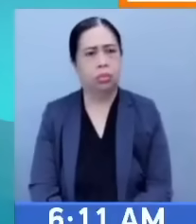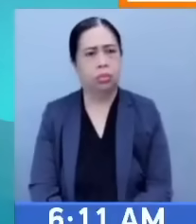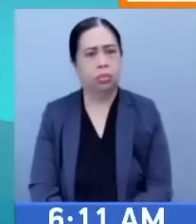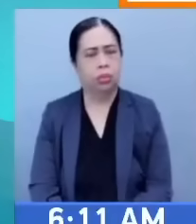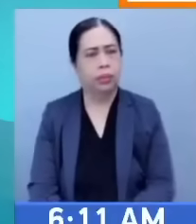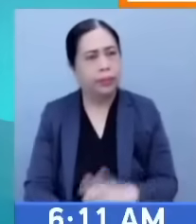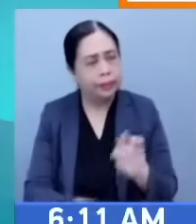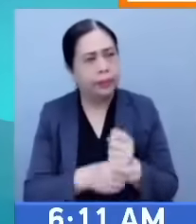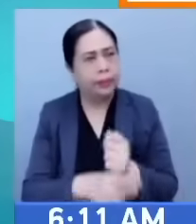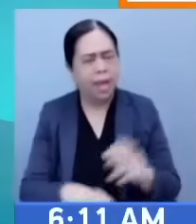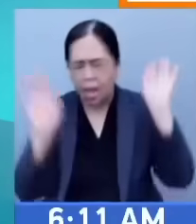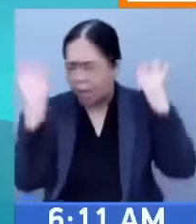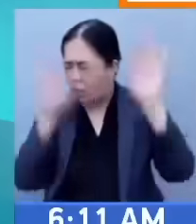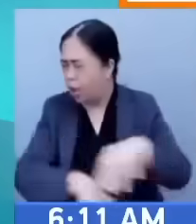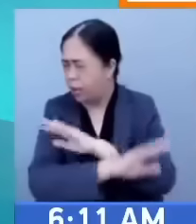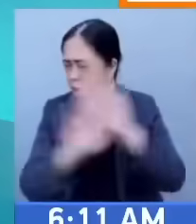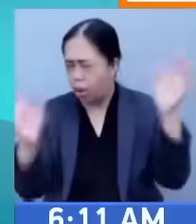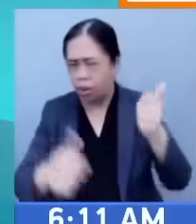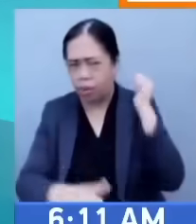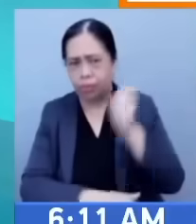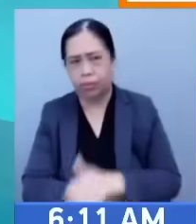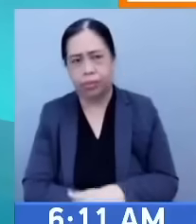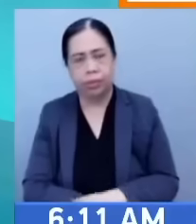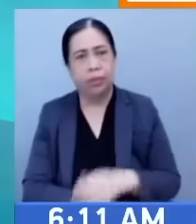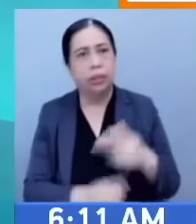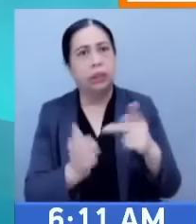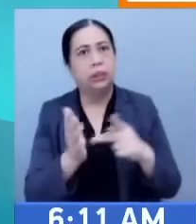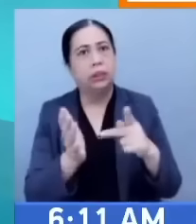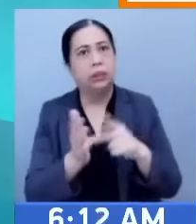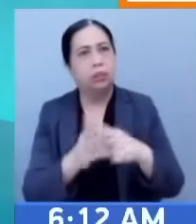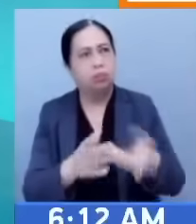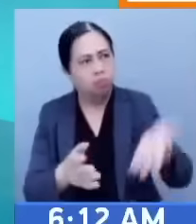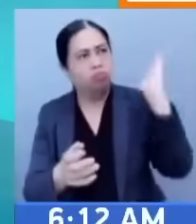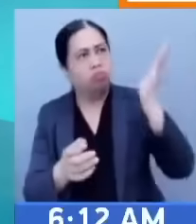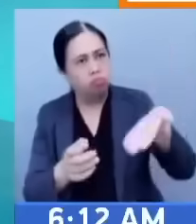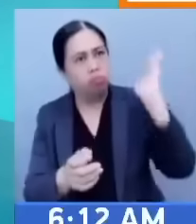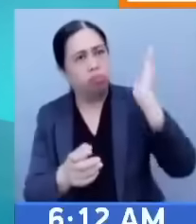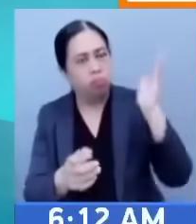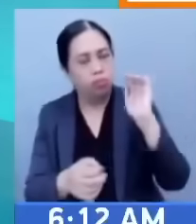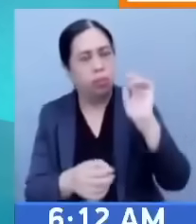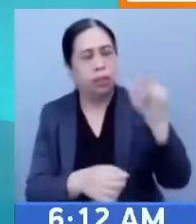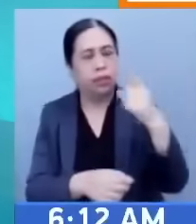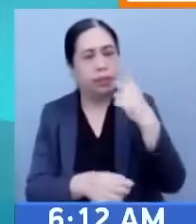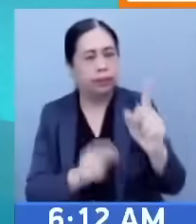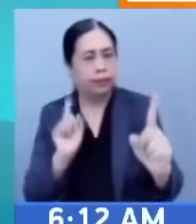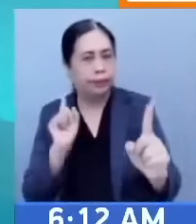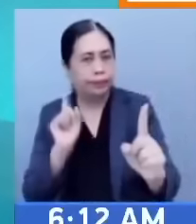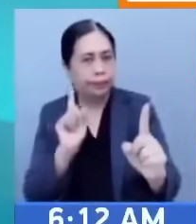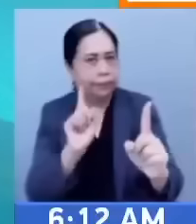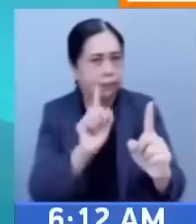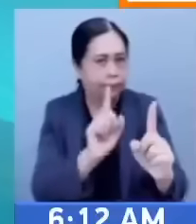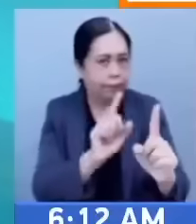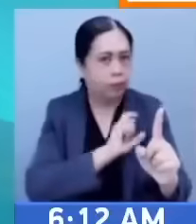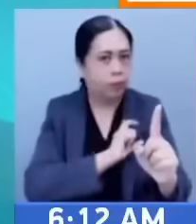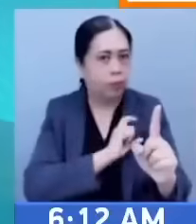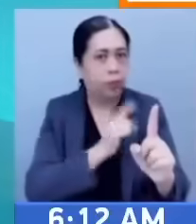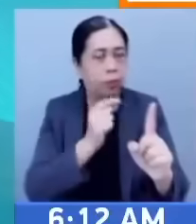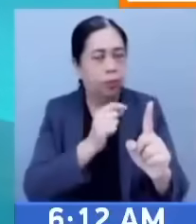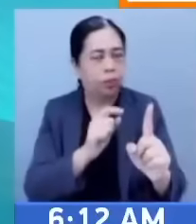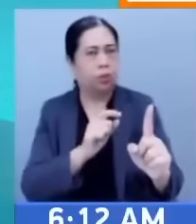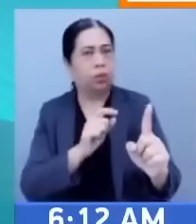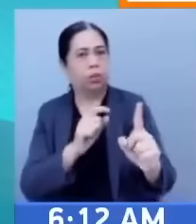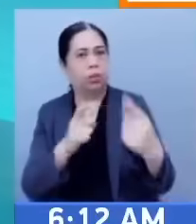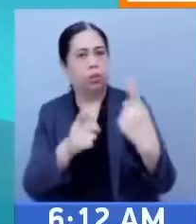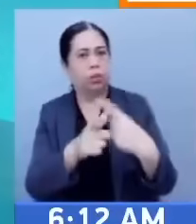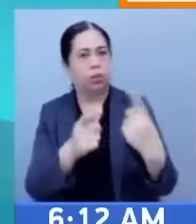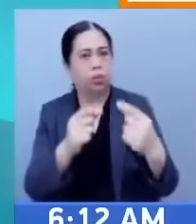Maayos nga. Ilang beses pa naghamon ng lalaki. Makikita ang lalapitan na siya ng isang pulis pero napaatras siya hanggang